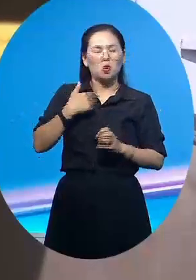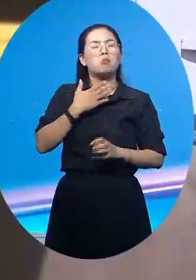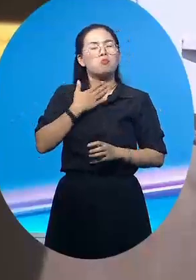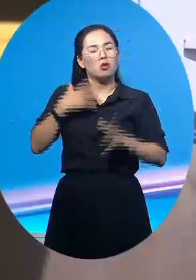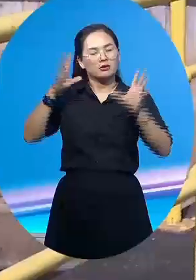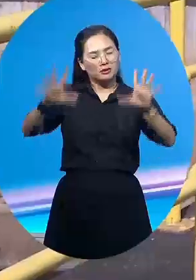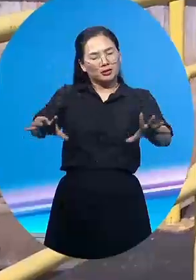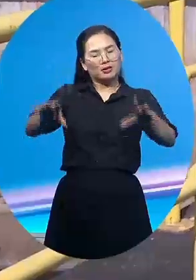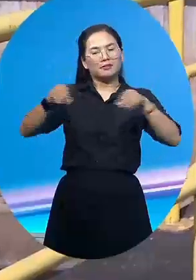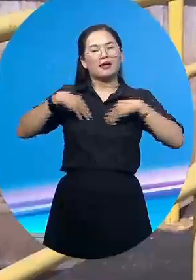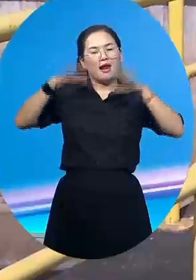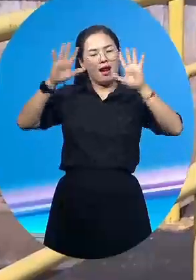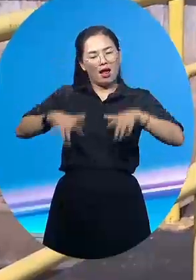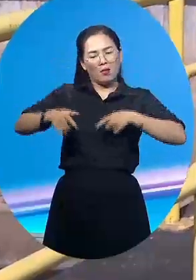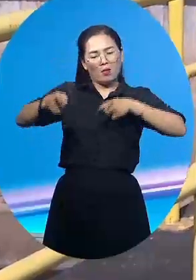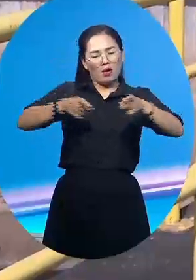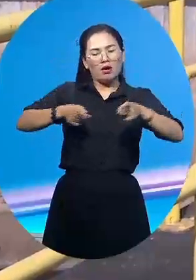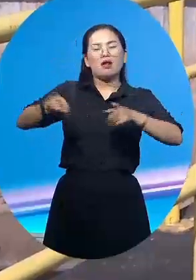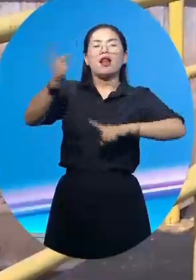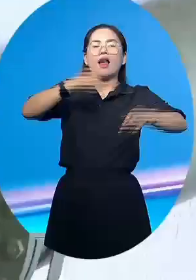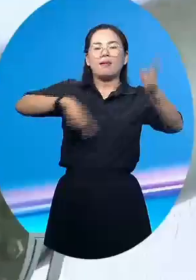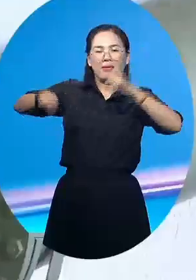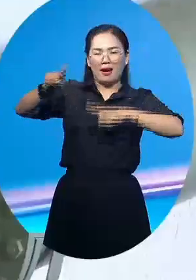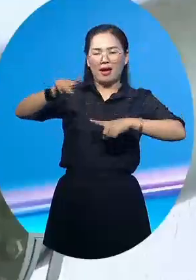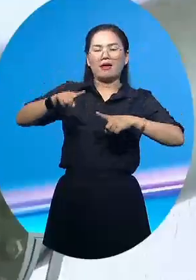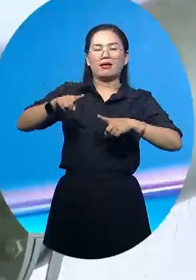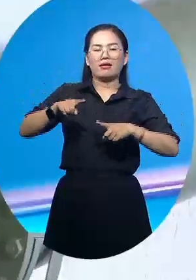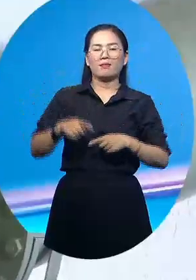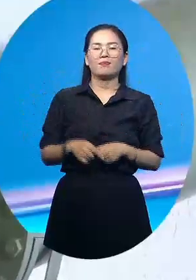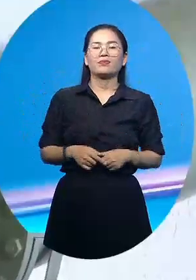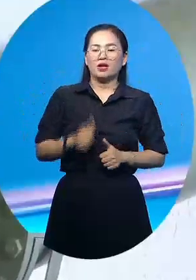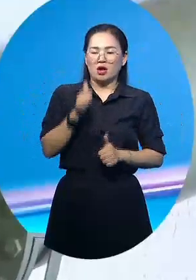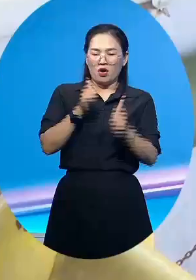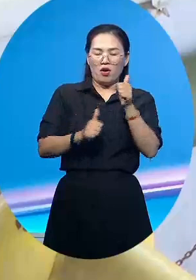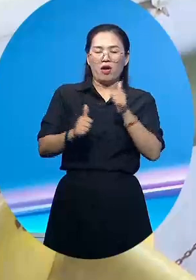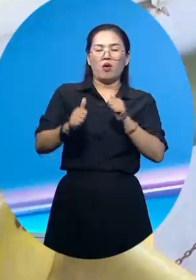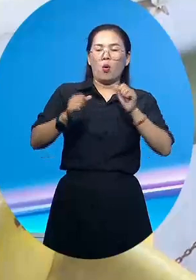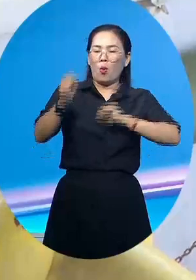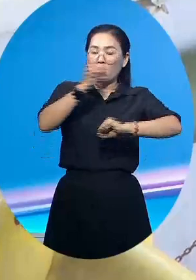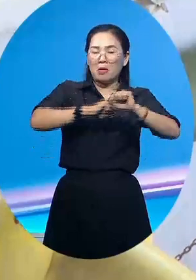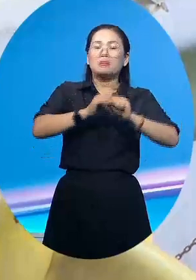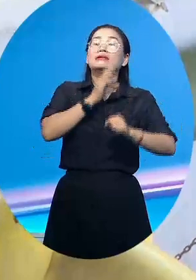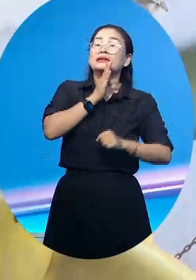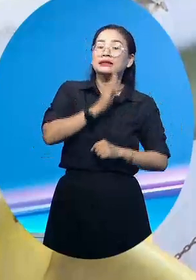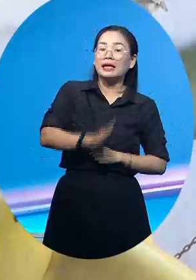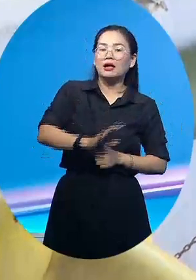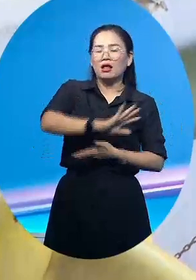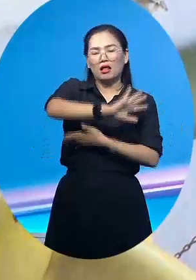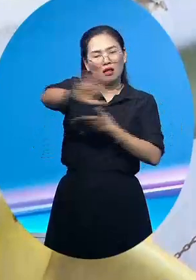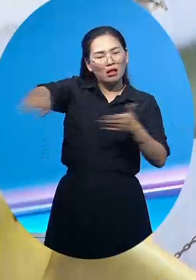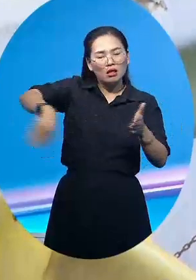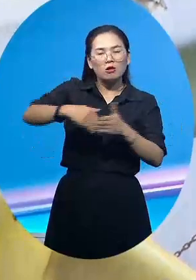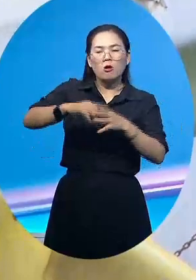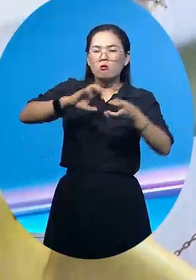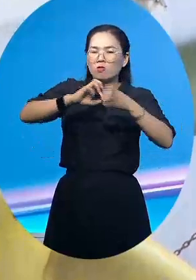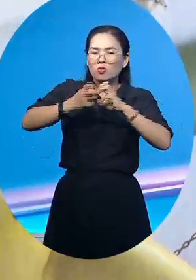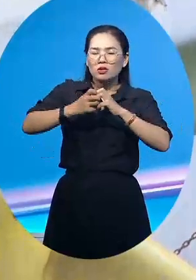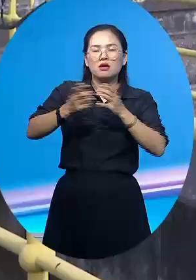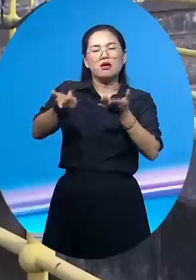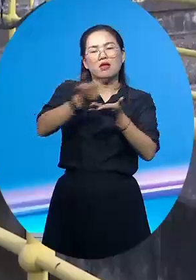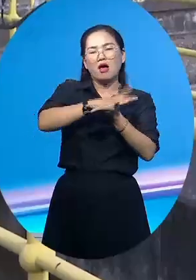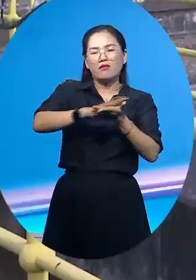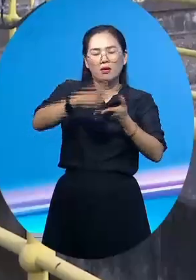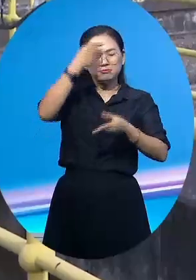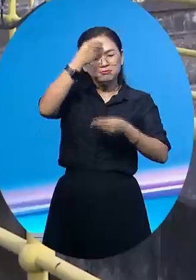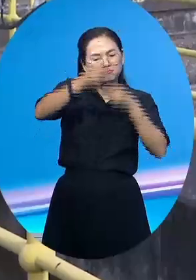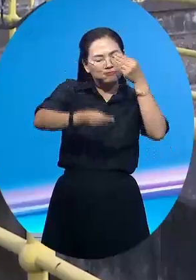nhận cũng như quản lý vận hành cái nhà máy này khi mà nhà máy này được vận hành thì tổng công ty sẽ nói có giải